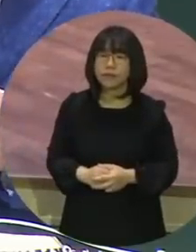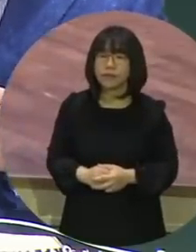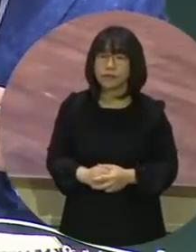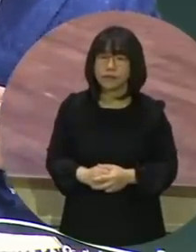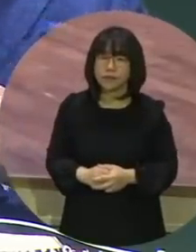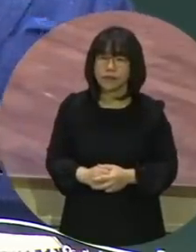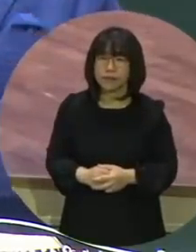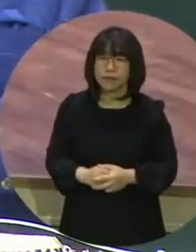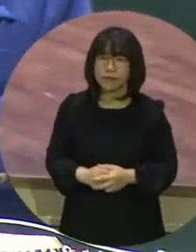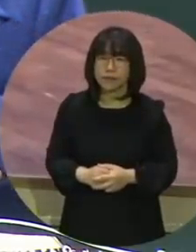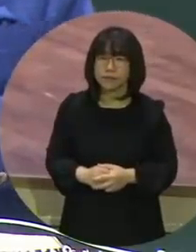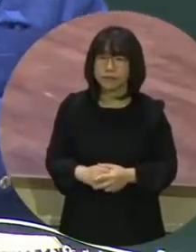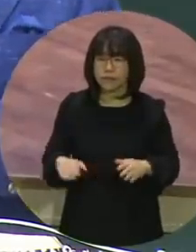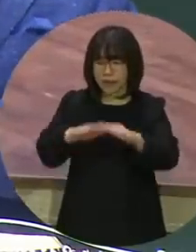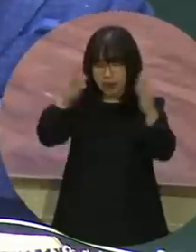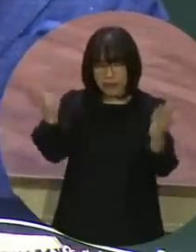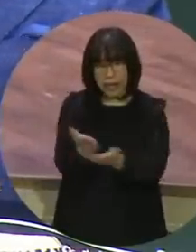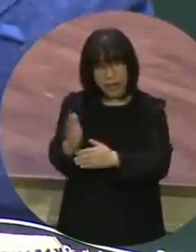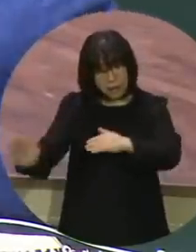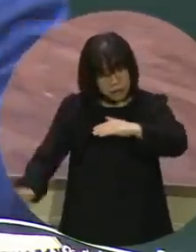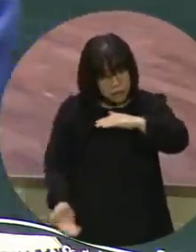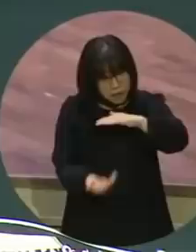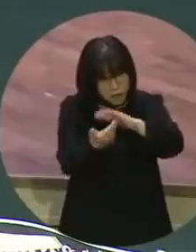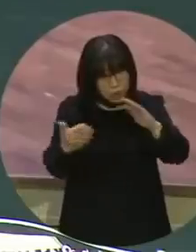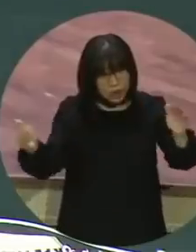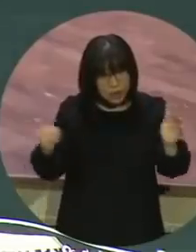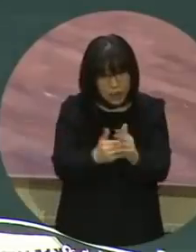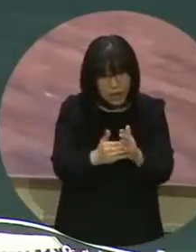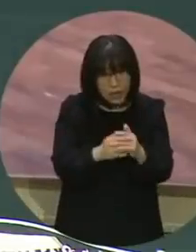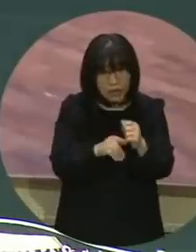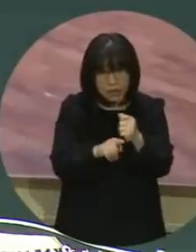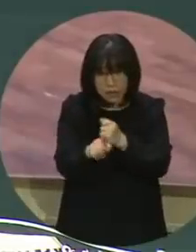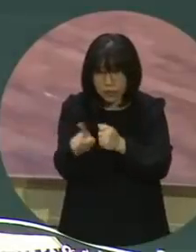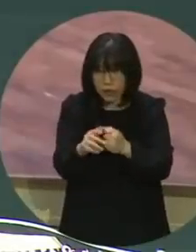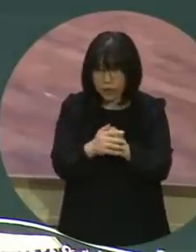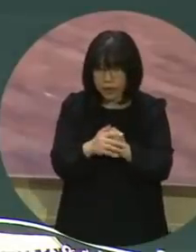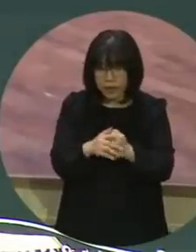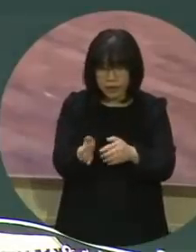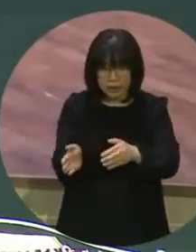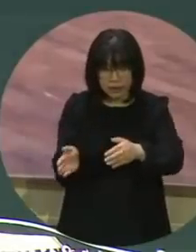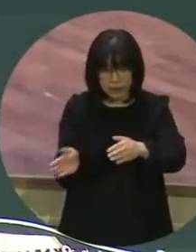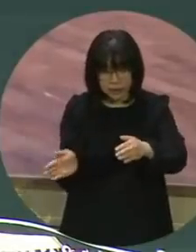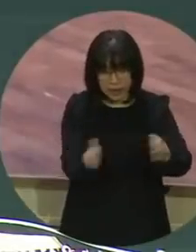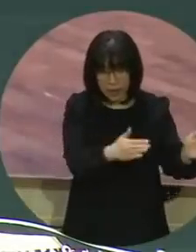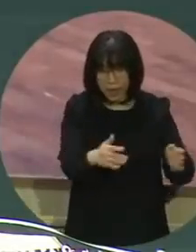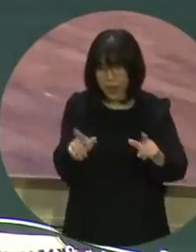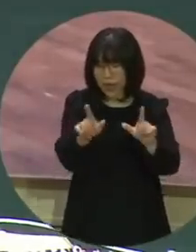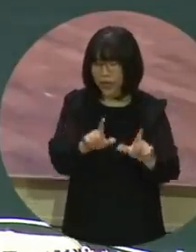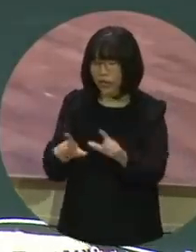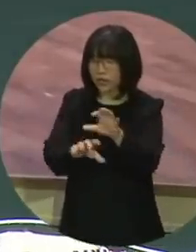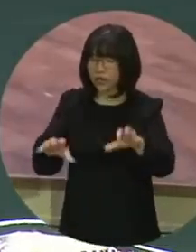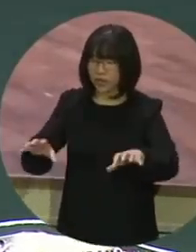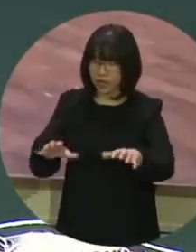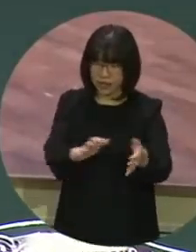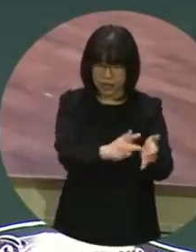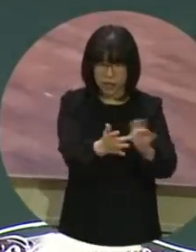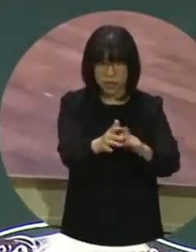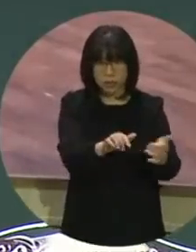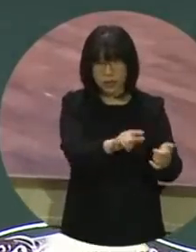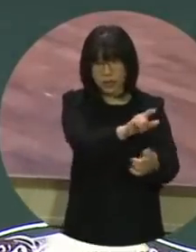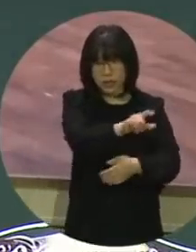자, 다 이루었다. 그랬는데, 그럼 어떤 일이 났냐? 현장 변화입니다. 십자에